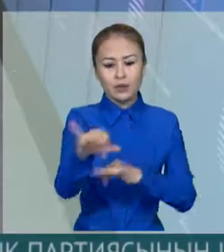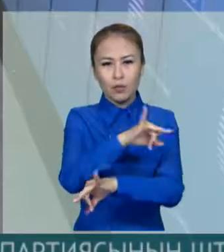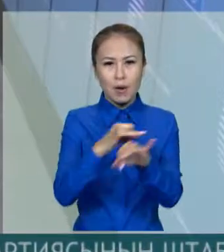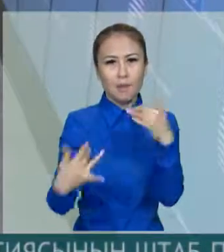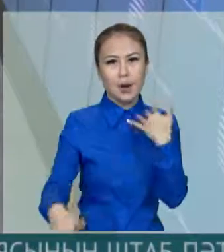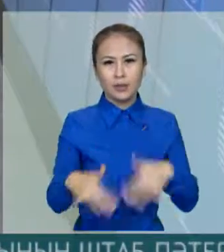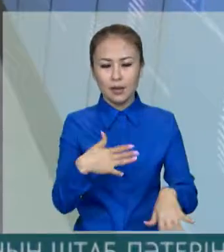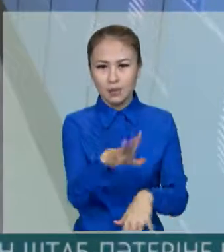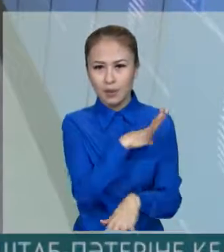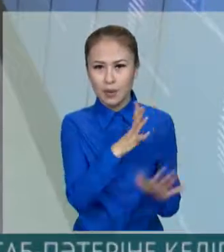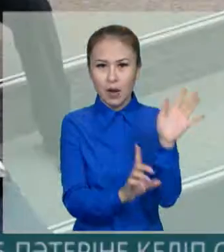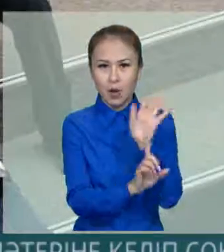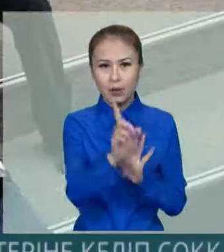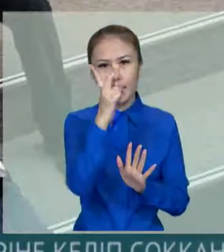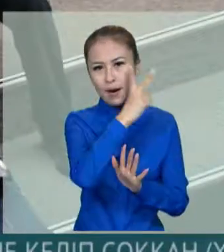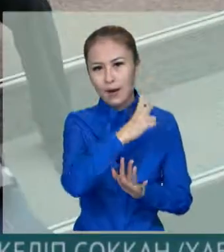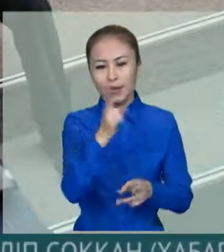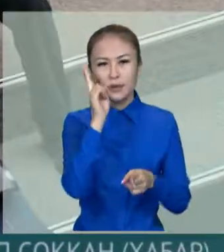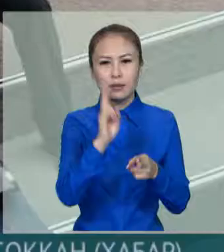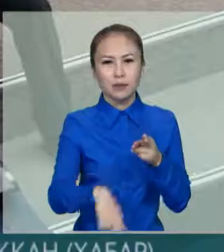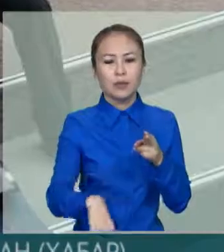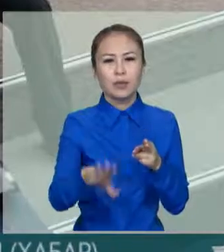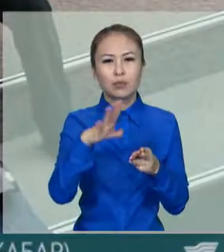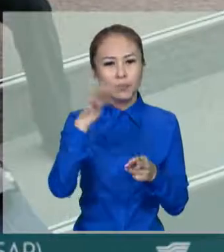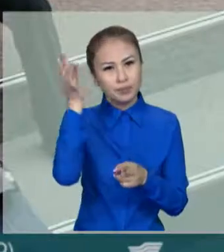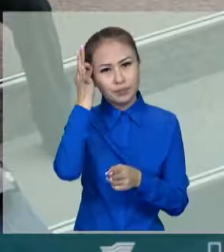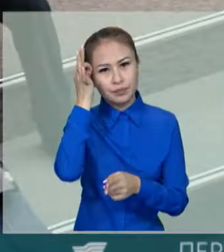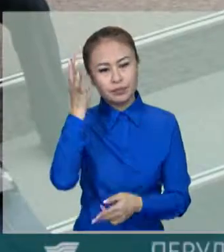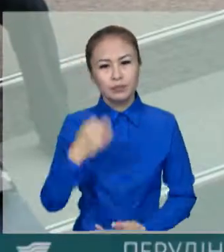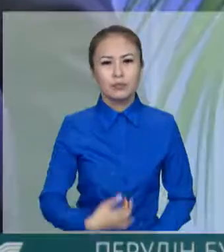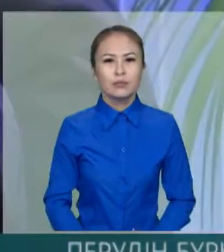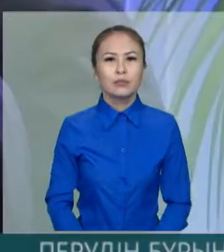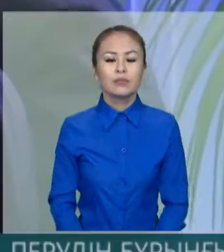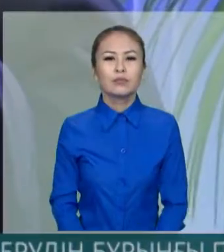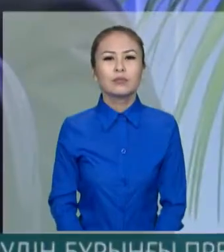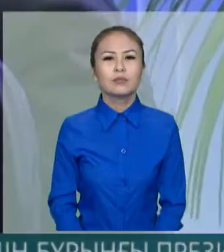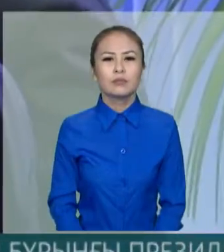әлсіретуге бағытталған шара деп бағалап, оны аяқсыз қалдырмайтынын ескертті.